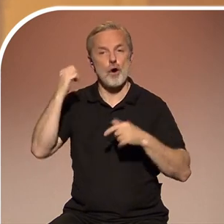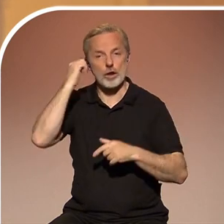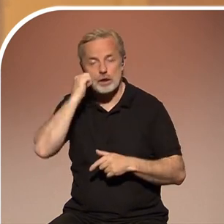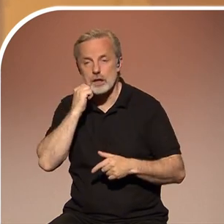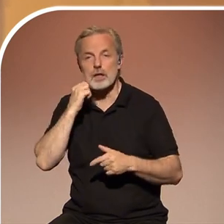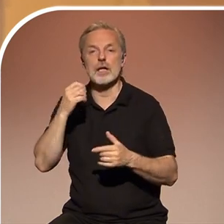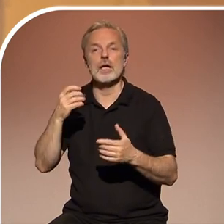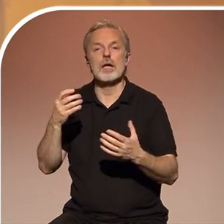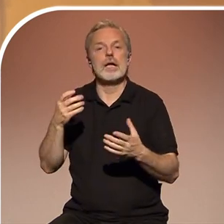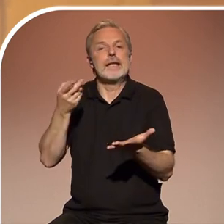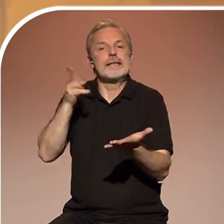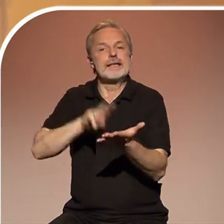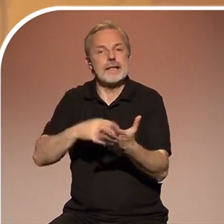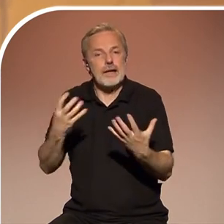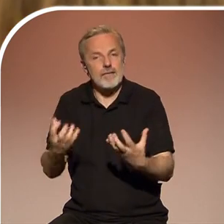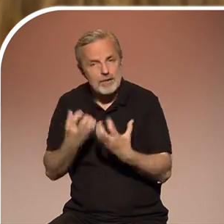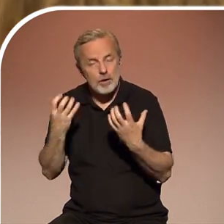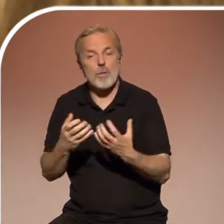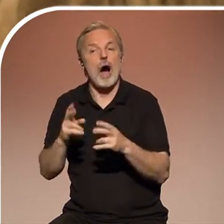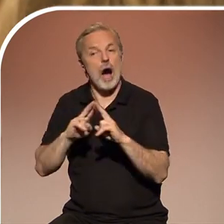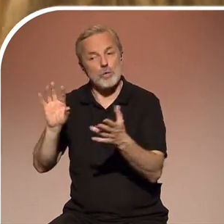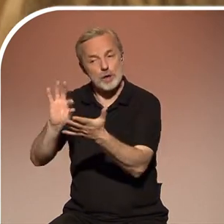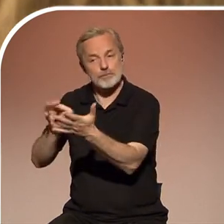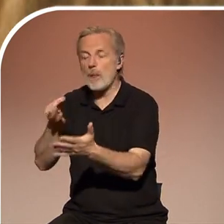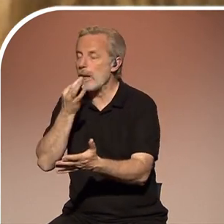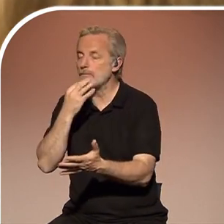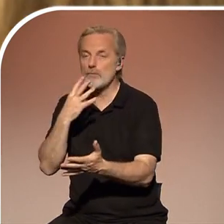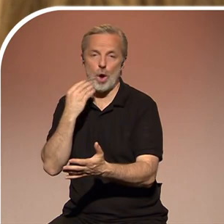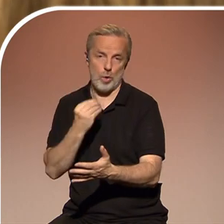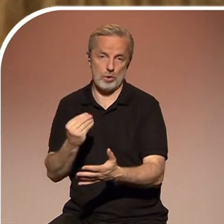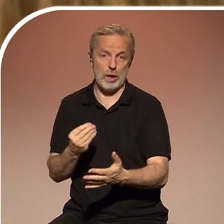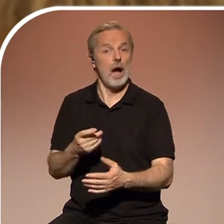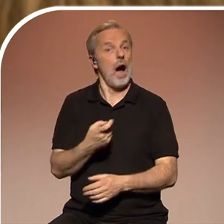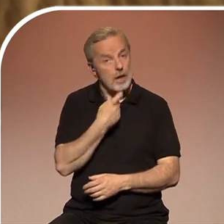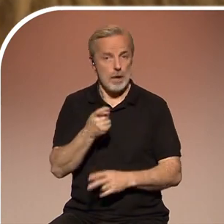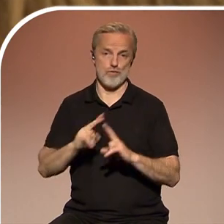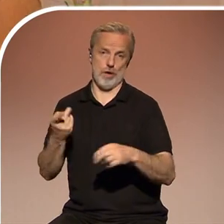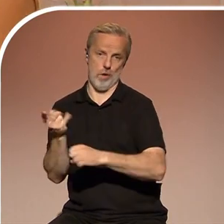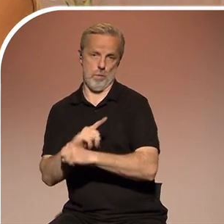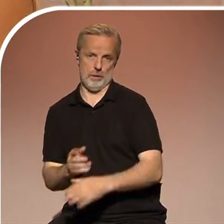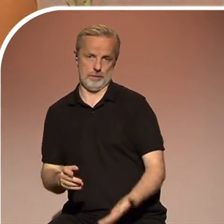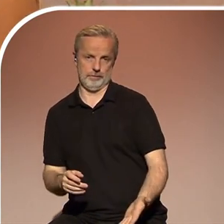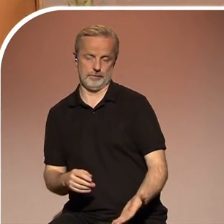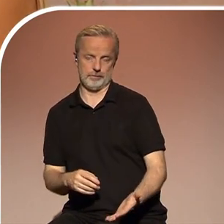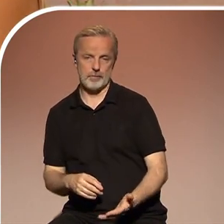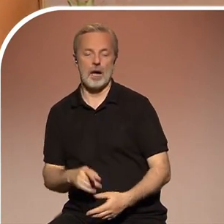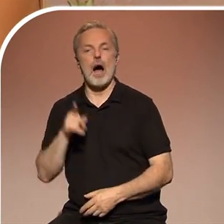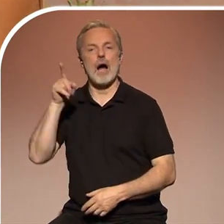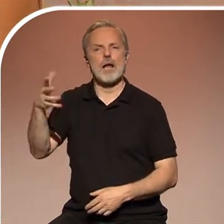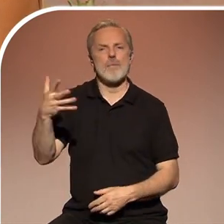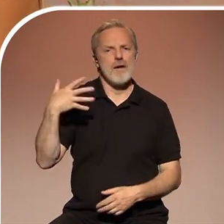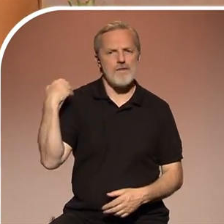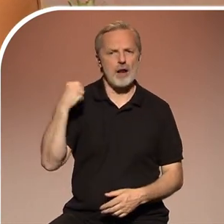jogurt, aby si mohli a můžou si tam ochutnat, přímo jak to chutná, případně si to tam koupit, pakliže budou chtít. A my přímo na té farmě